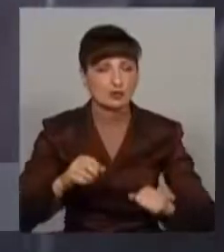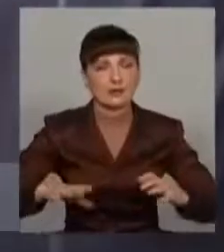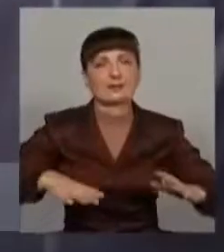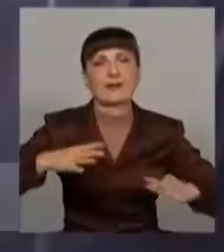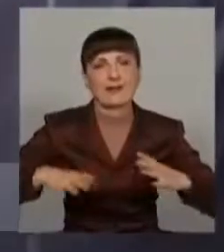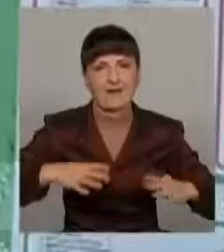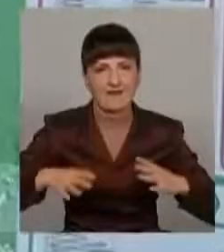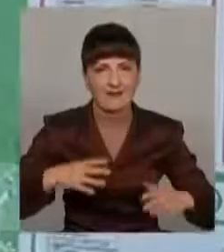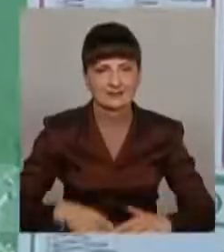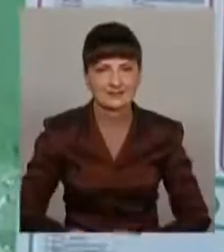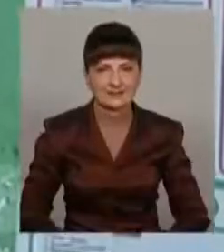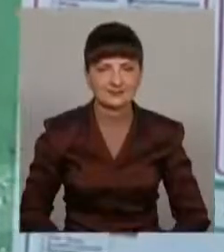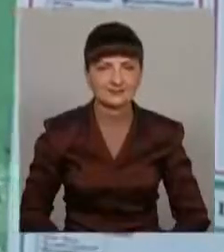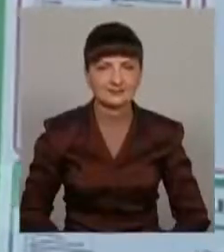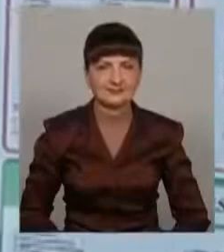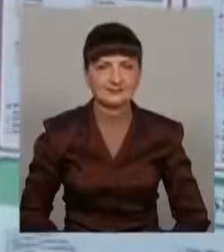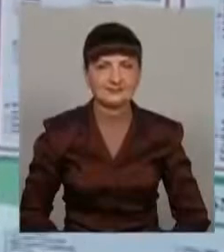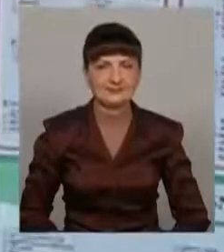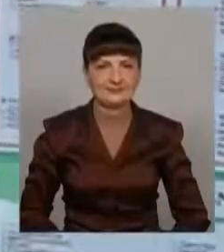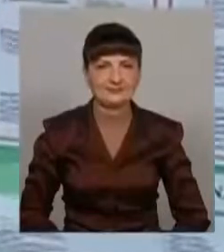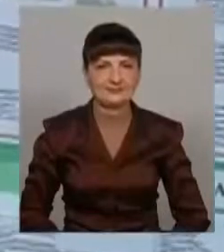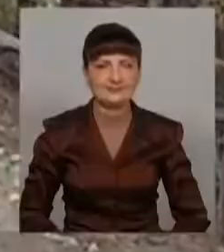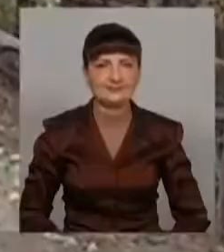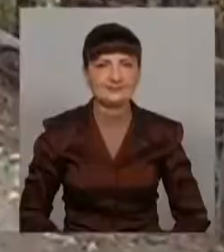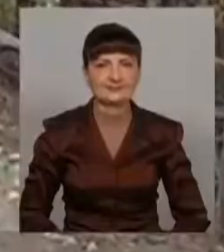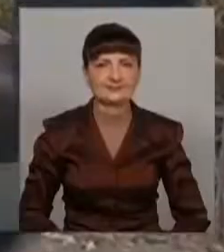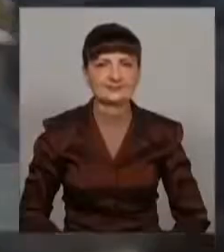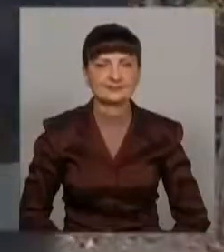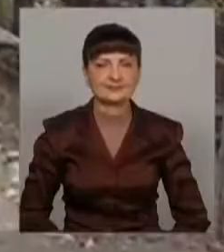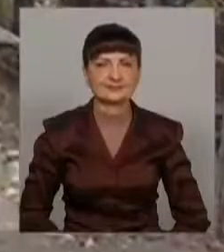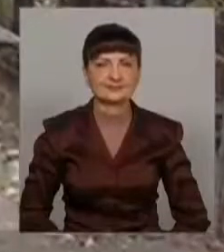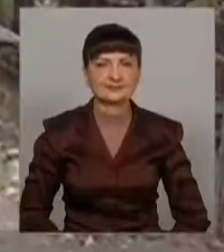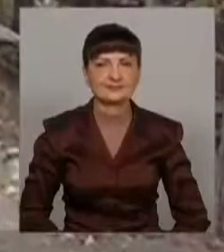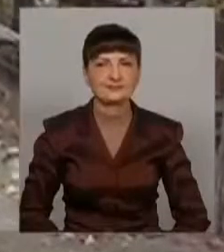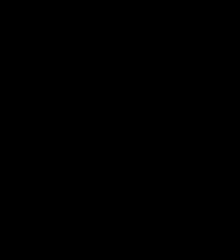натренировать амплитуду прохождения препятствий. Максим Козлов, Арсен Сандыбаев, телеканал «Алматы».